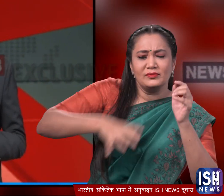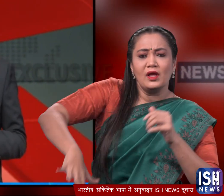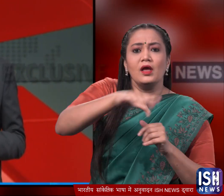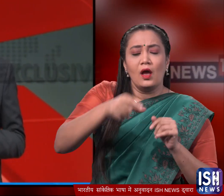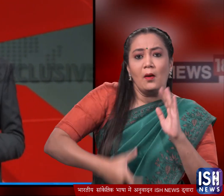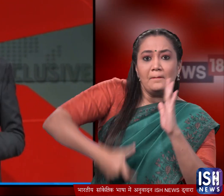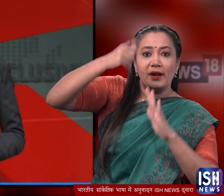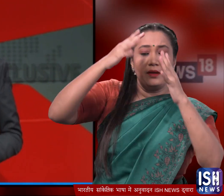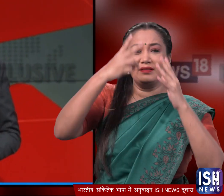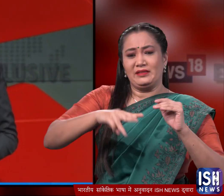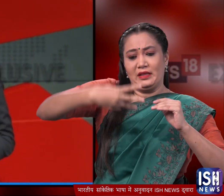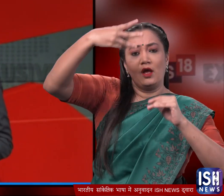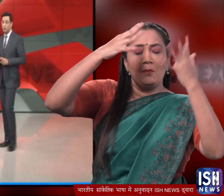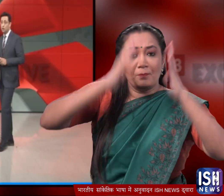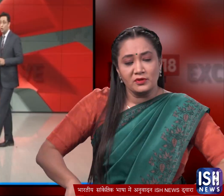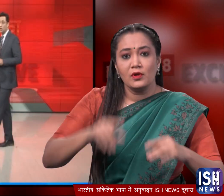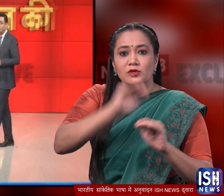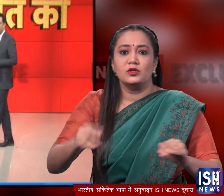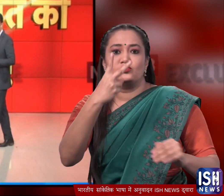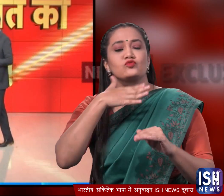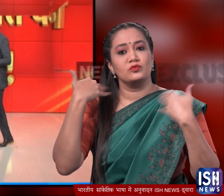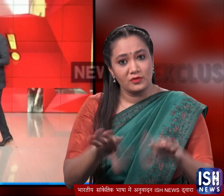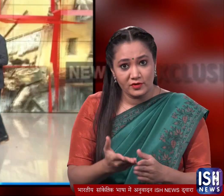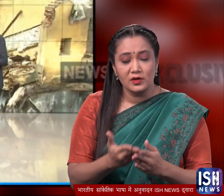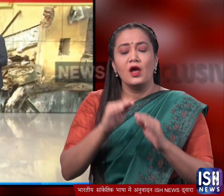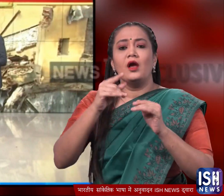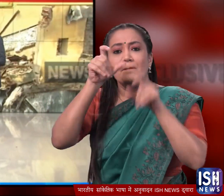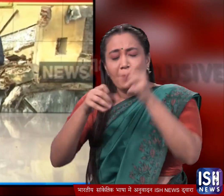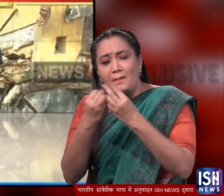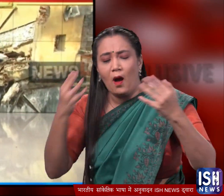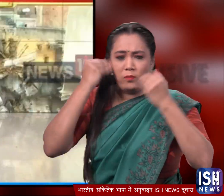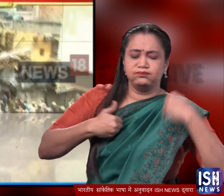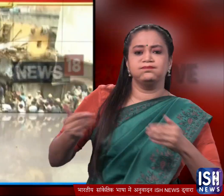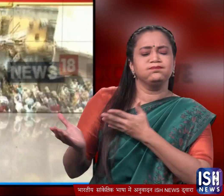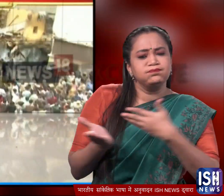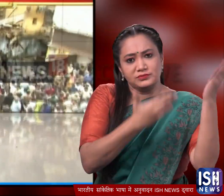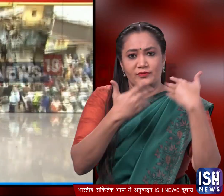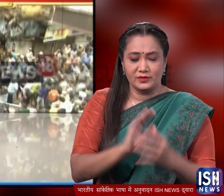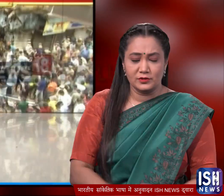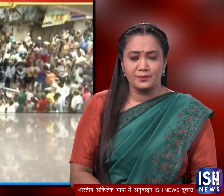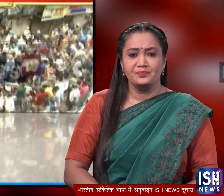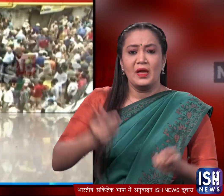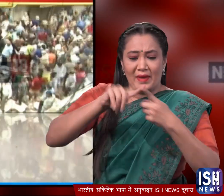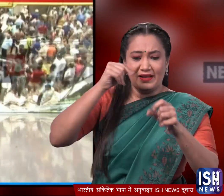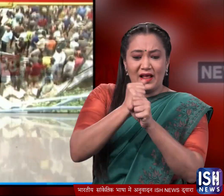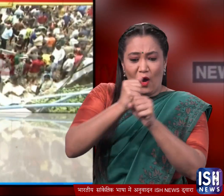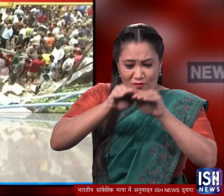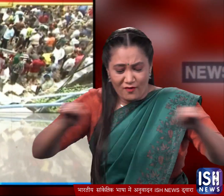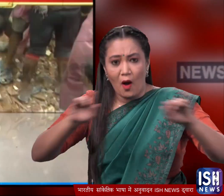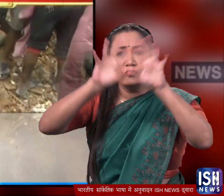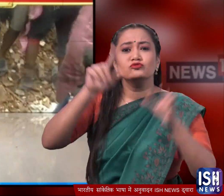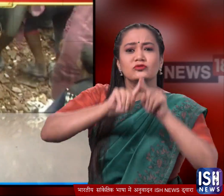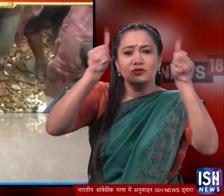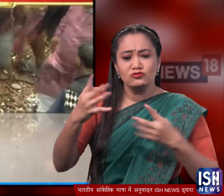और इस हादसे में 2 बच्चों की मौत हो गई, जबकि कुछ लोग गंभीर रूप से घायल हो गए। बताया गया कि हादसे के वक्त इमारत के ग्राउंड फ्लोर पर मौजूद दुकान